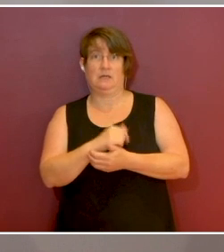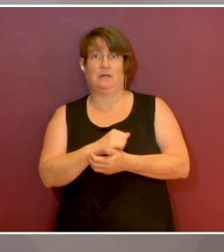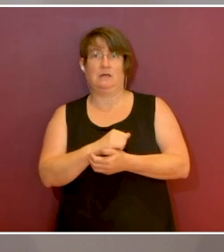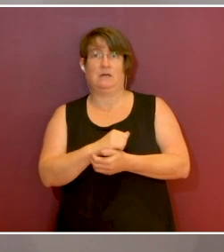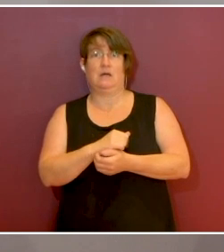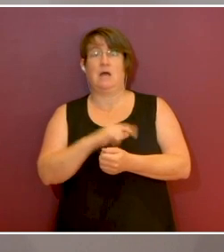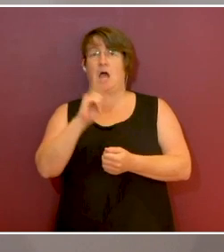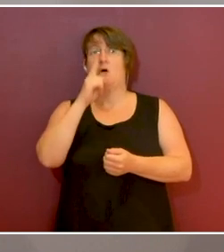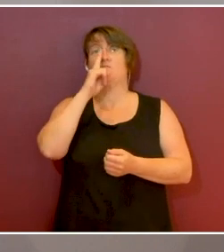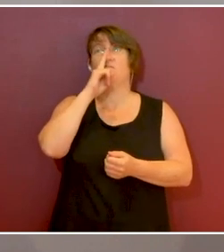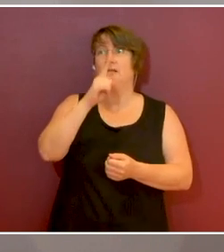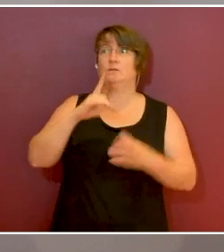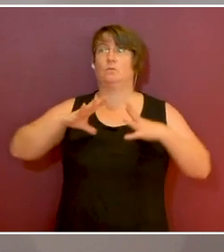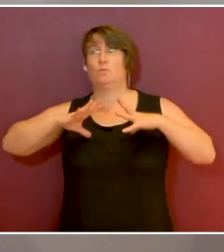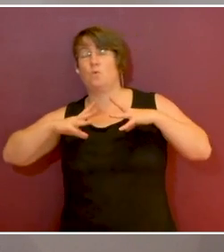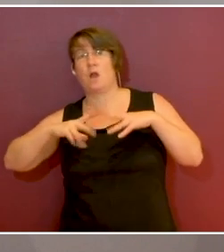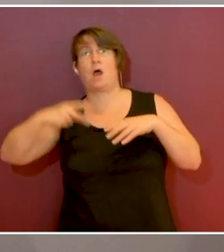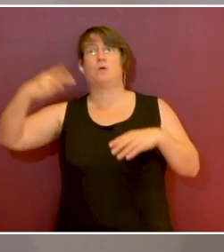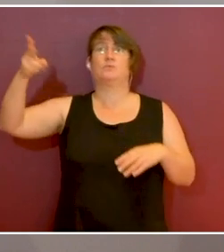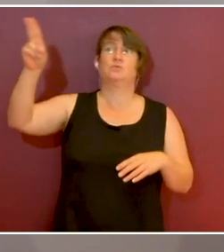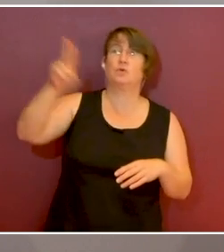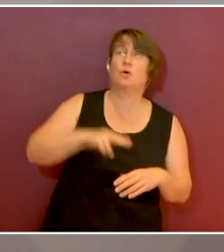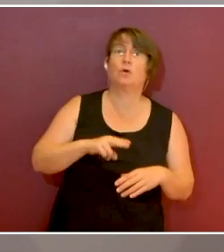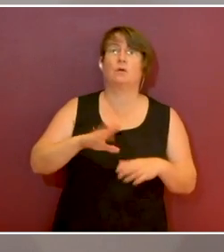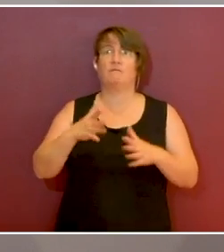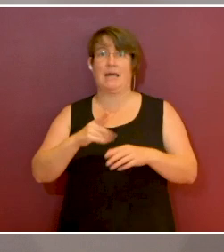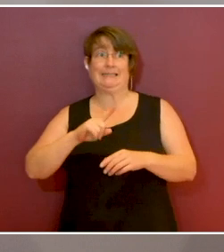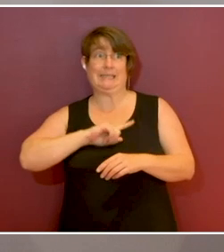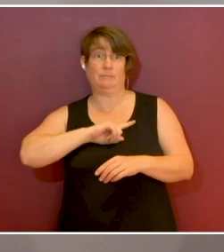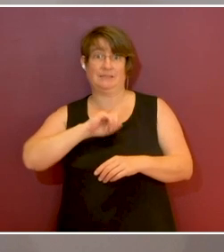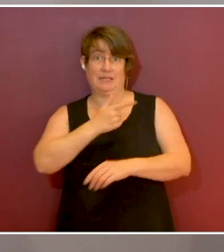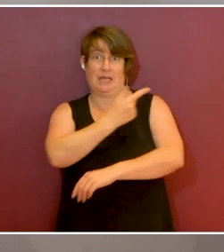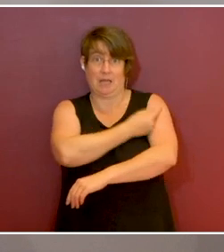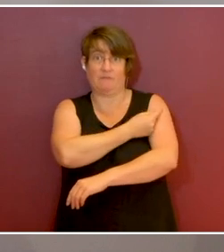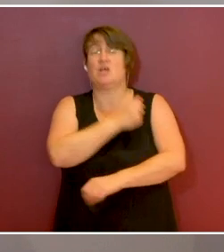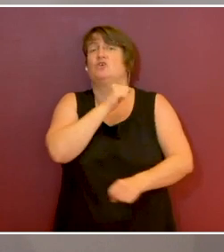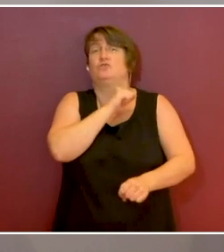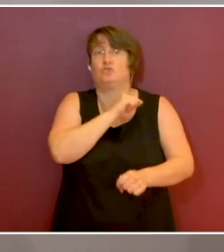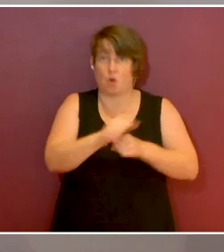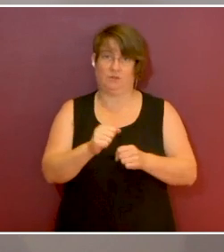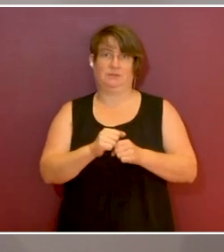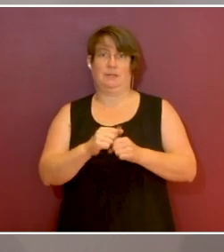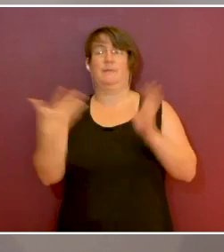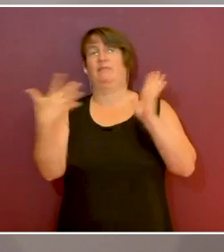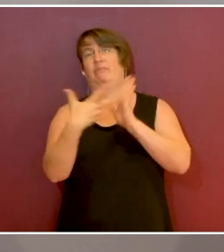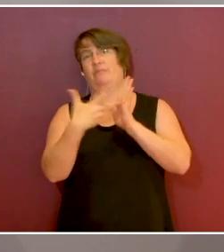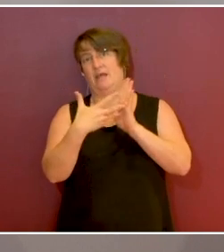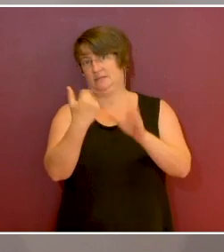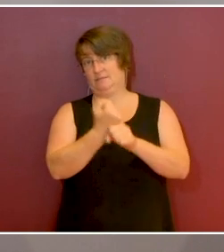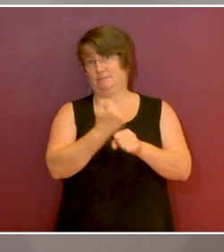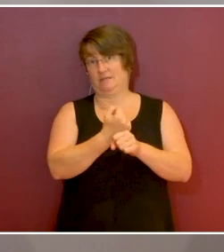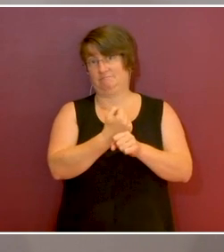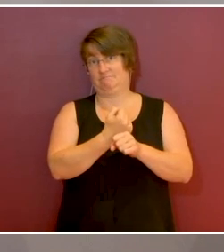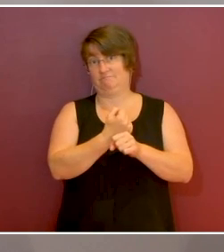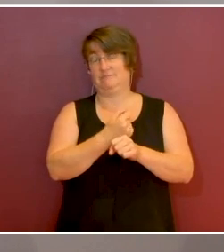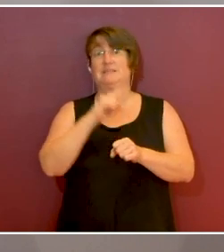auch wenn man zurückkommt aus dem Urlaub, vielleicht auch selber geimpft ist, sich trotzdem testen zu lassen. Und übrigens schadet es auch